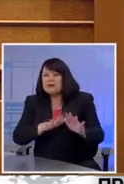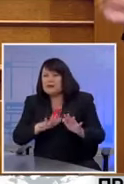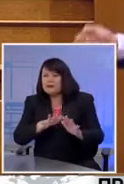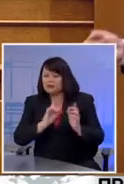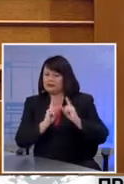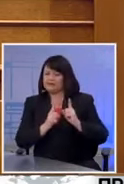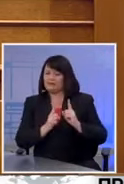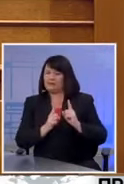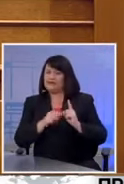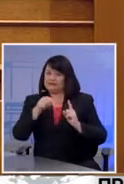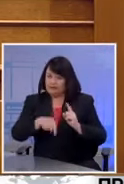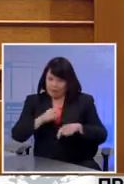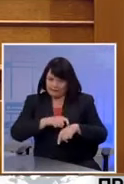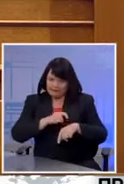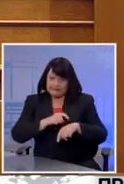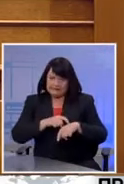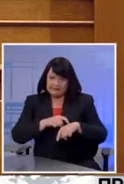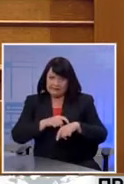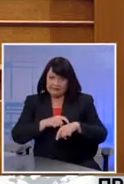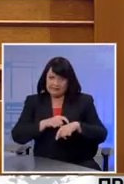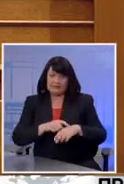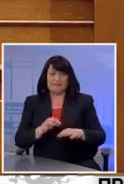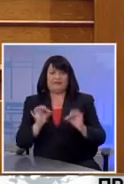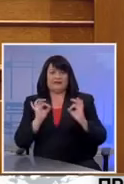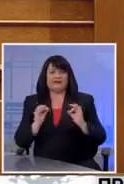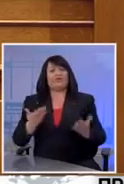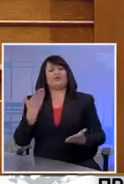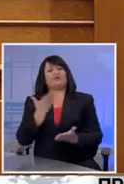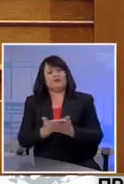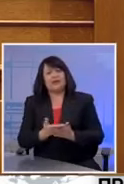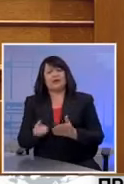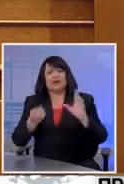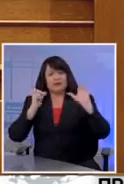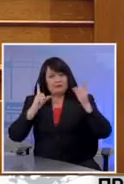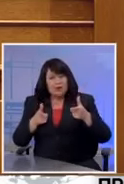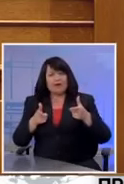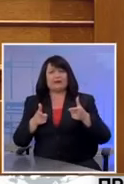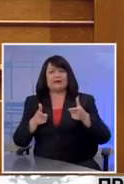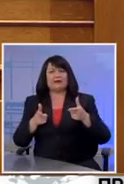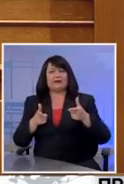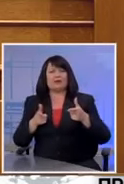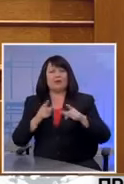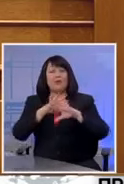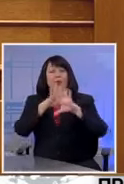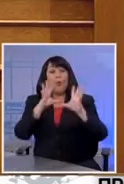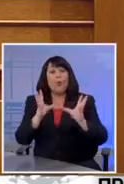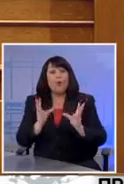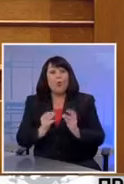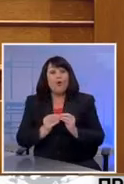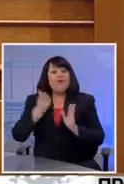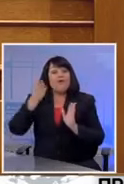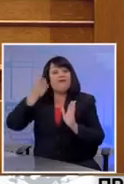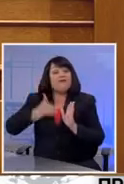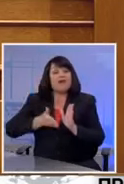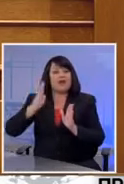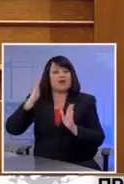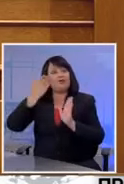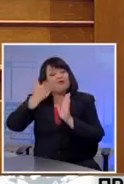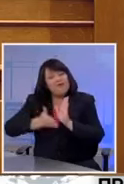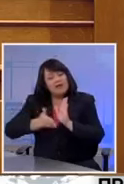συμφωνήσετε εδώ και τώρα στο εύλογο αίτημα της Νέας Δημοκρατίας να έρθει όλος ο σχετικός φάκελος στη